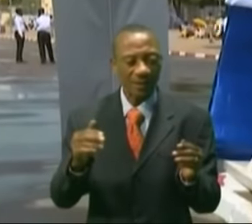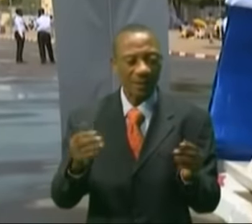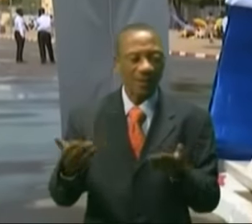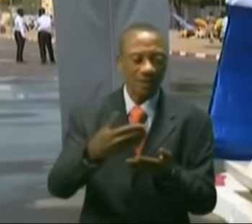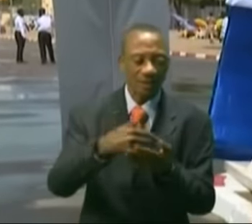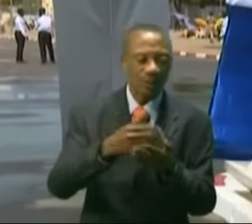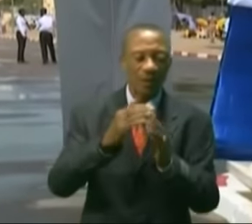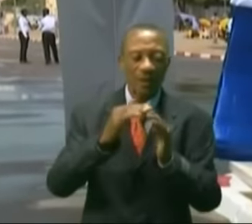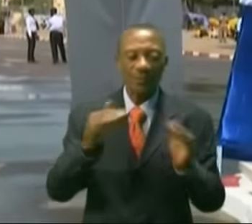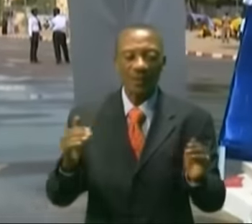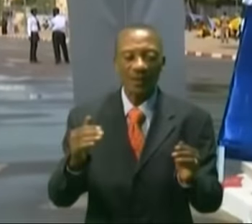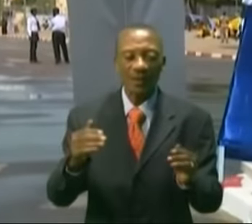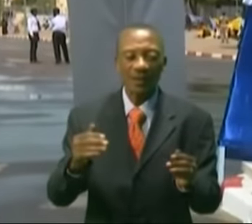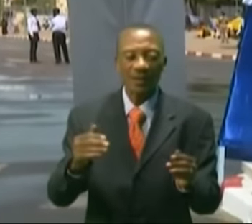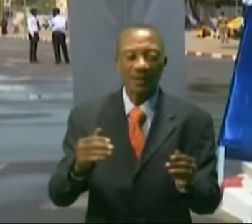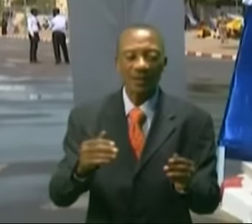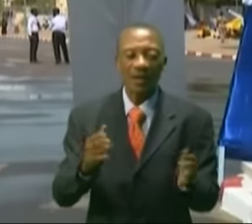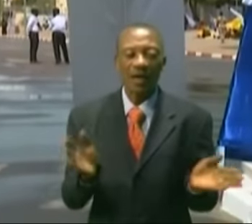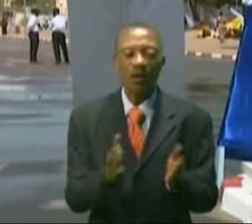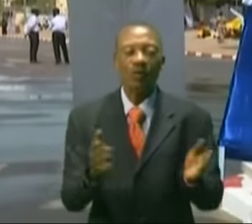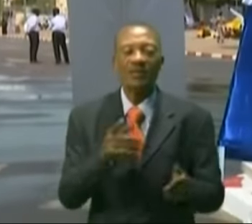savez, avec l'avènement